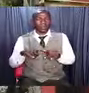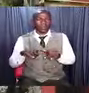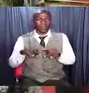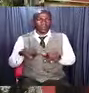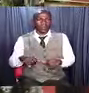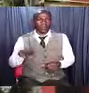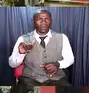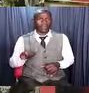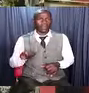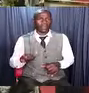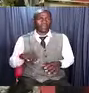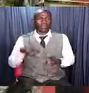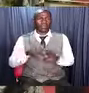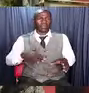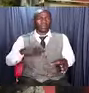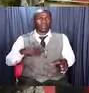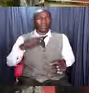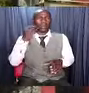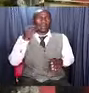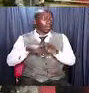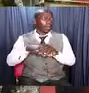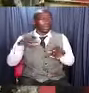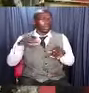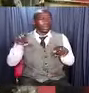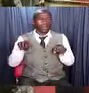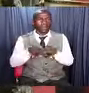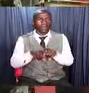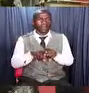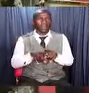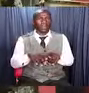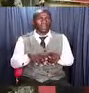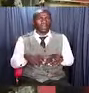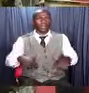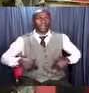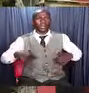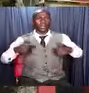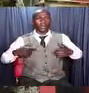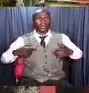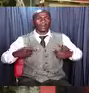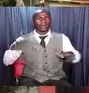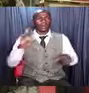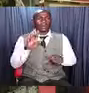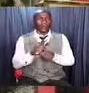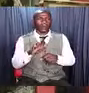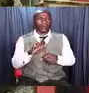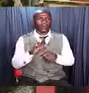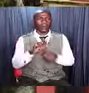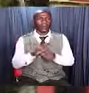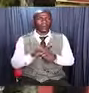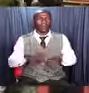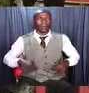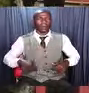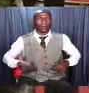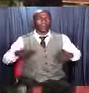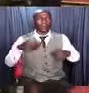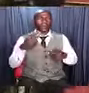Of pardoning that tangu remains. Tangu nyumbani mwangu hata nje. It's my home and everywhere. Uzima ulikuja tele. And wellness came abundantly